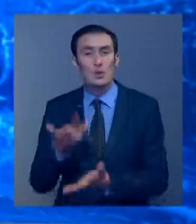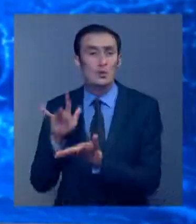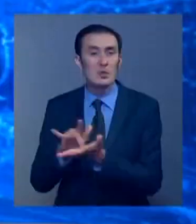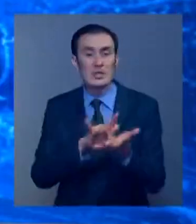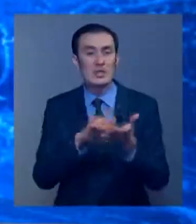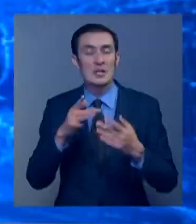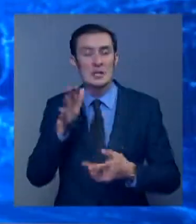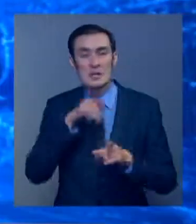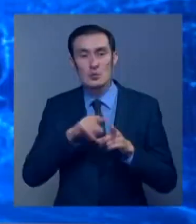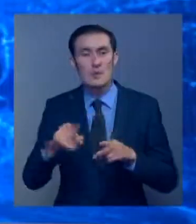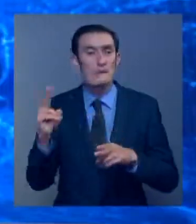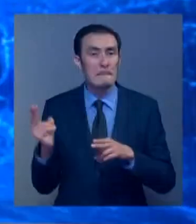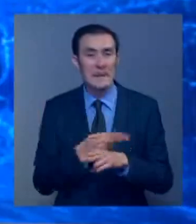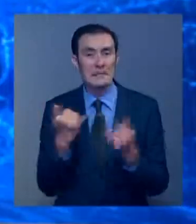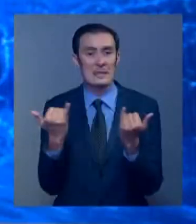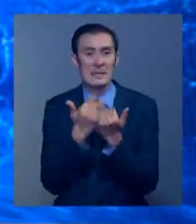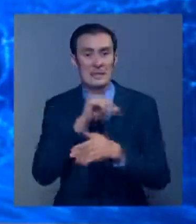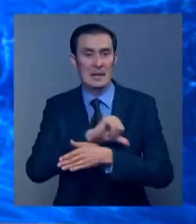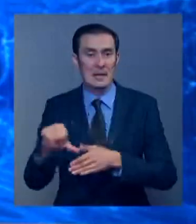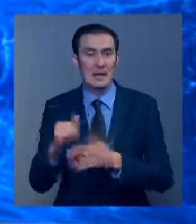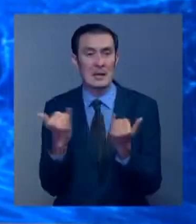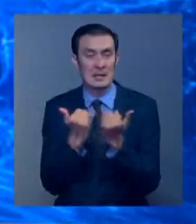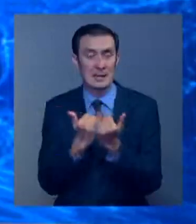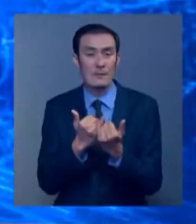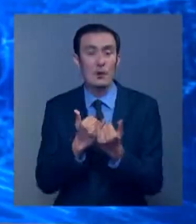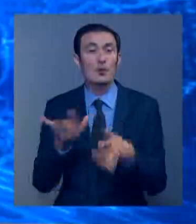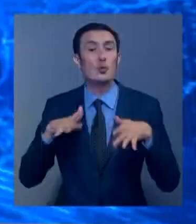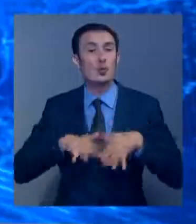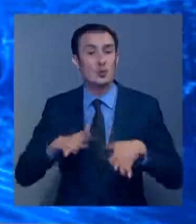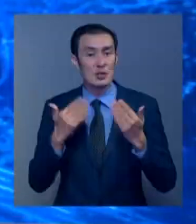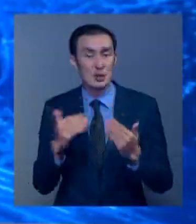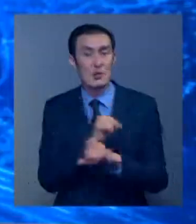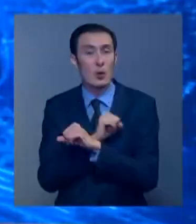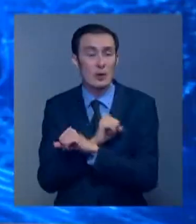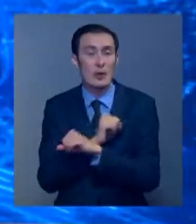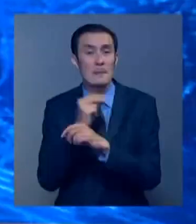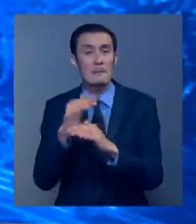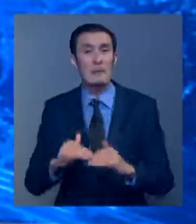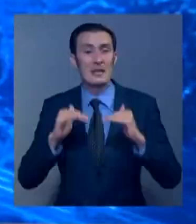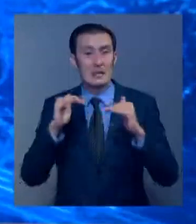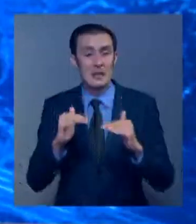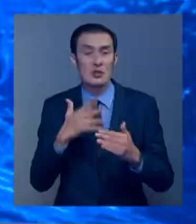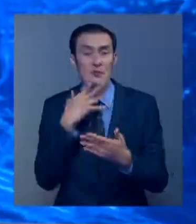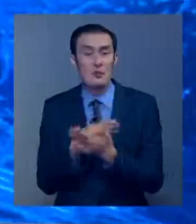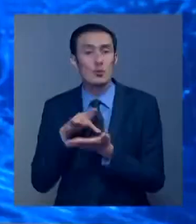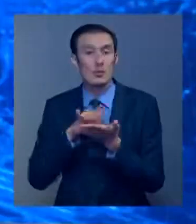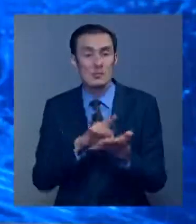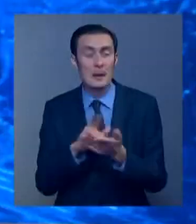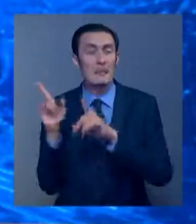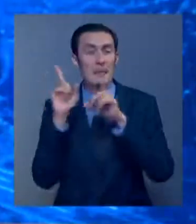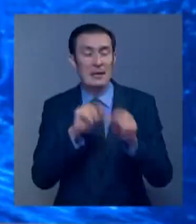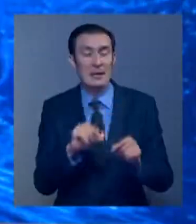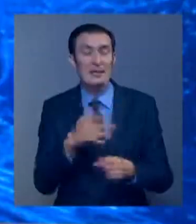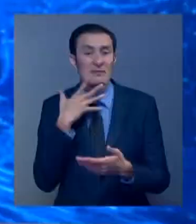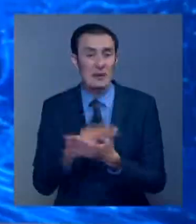Туристический сезон без иностранных гостей. Такую картину сейчас можно наблюдать в Грузии. На отдых, чтобы поднять уровень внутреннего туризма, выехали